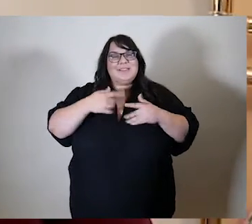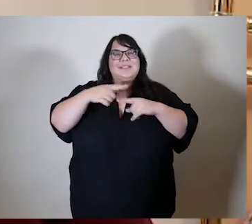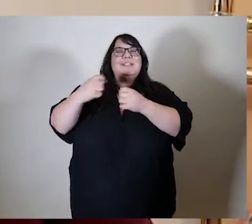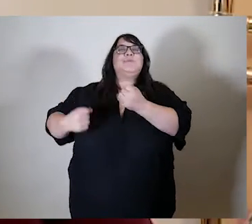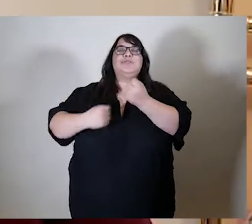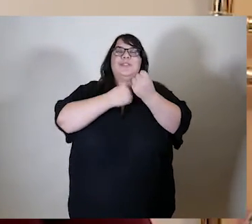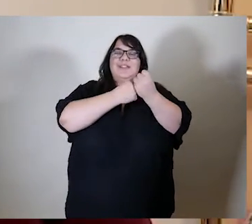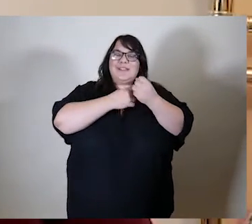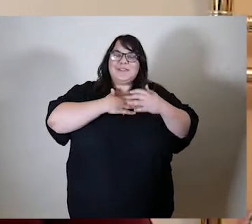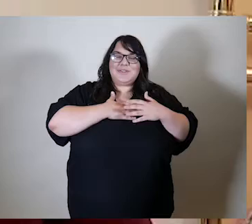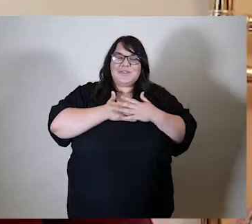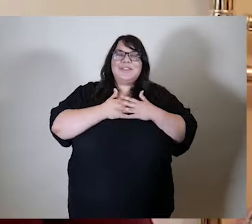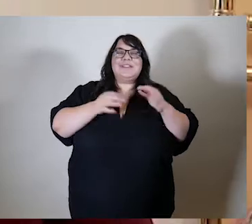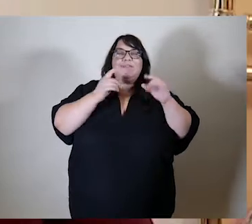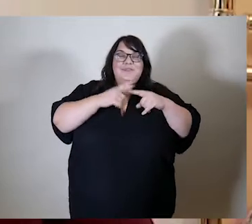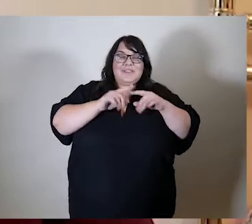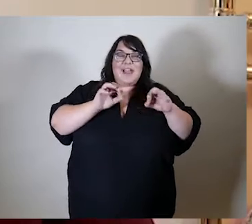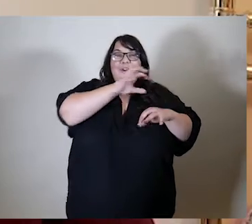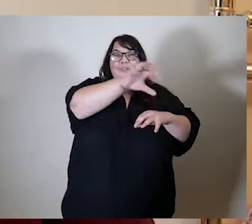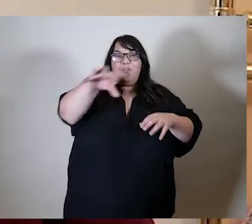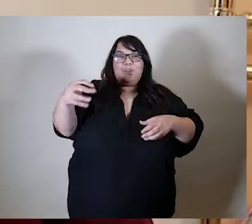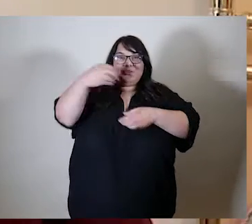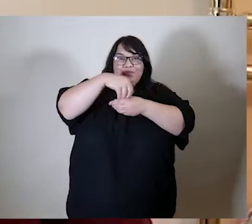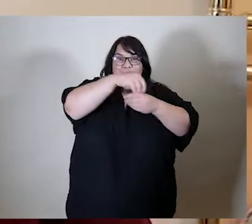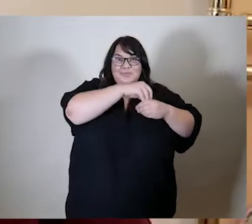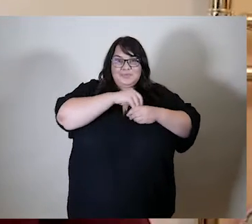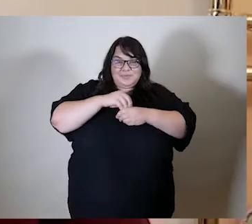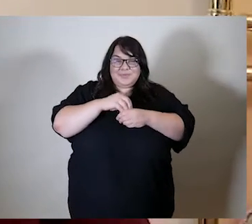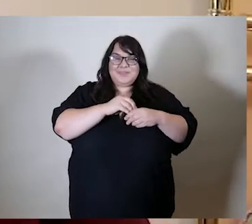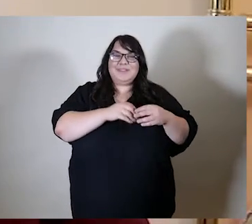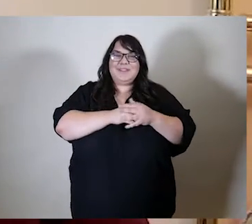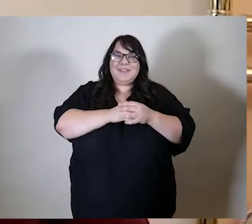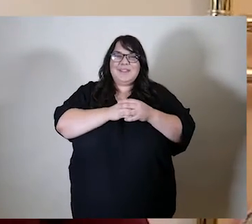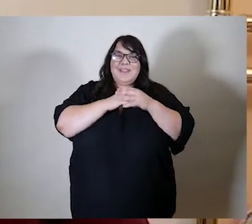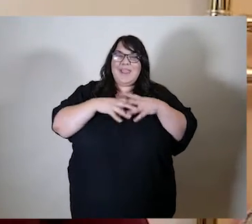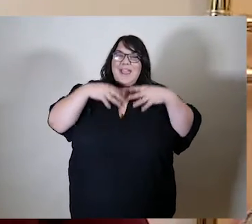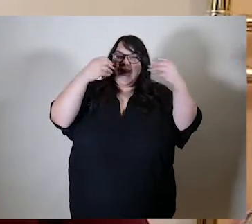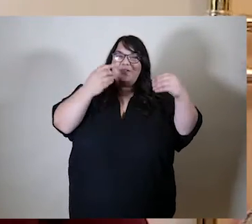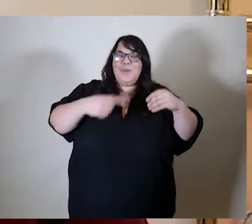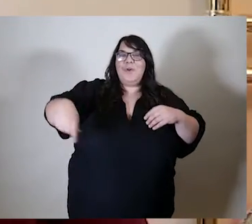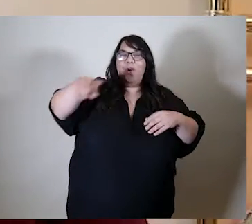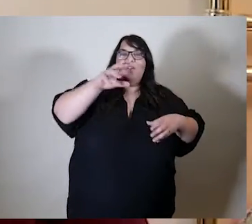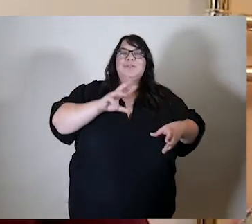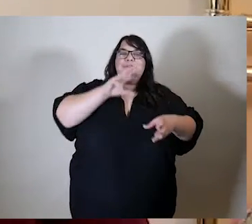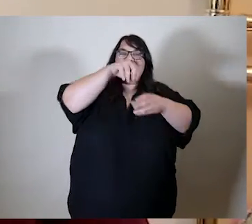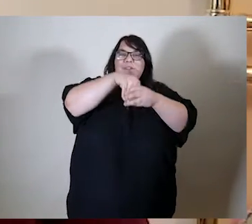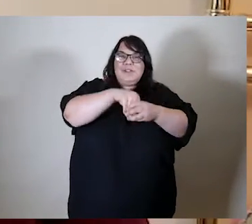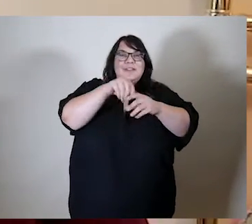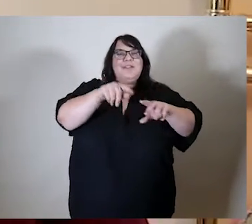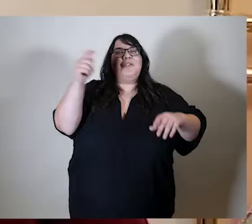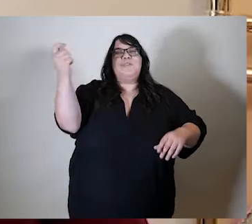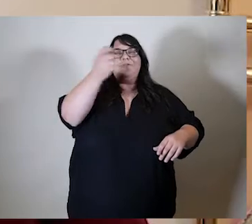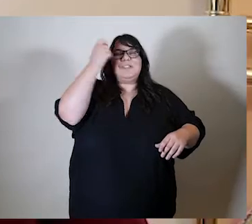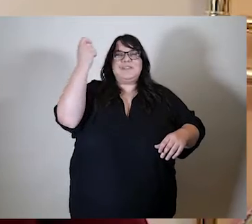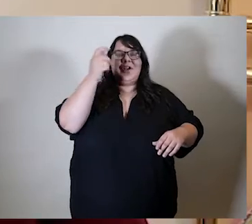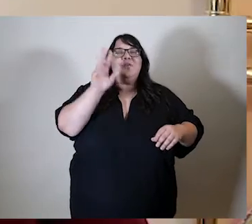τους υποστηρικτές και βέβαια τους φορείς που συμμετέχουν σε αυτή την πρωτοβουλία. Εύχομαι με τη συνδρομή και τη στήριξη όλων μας το